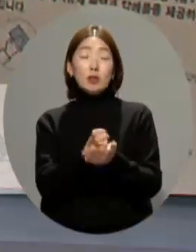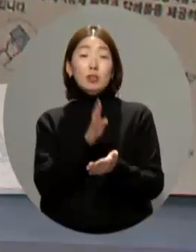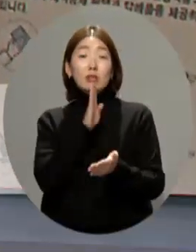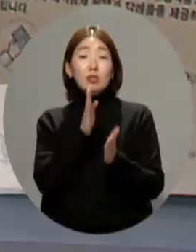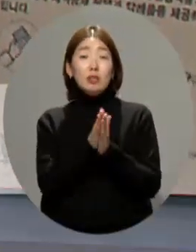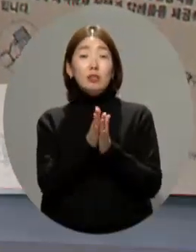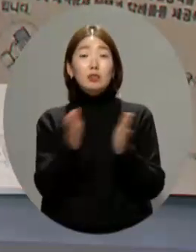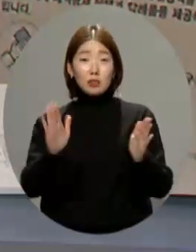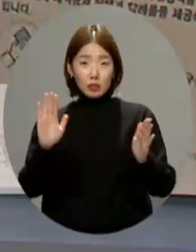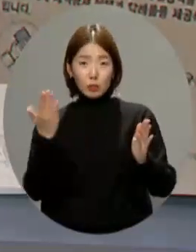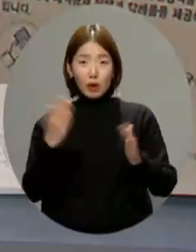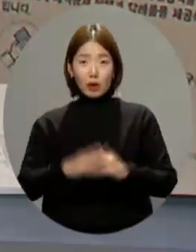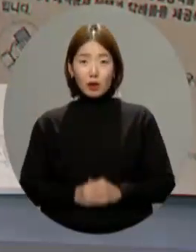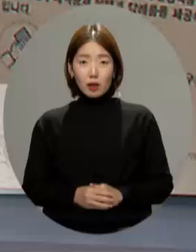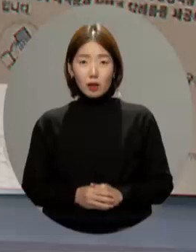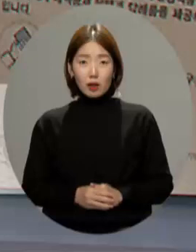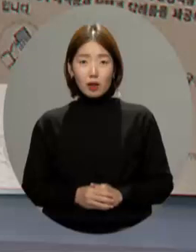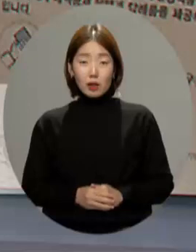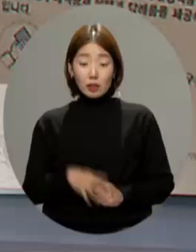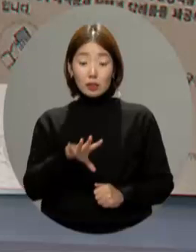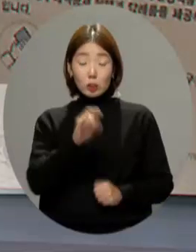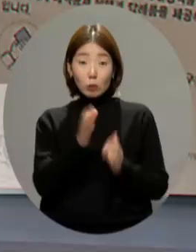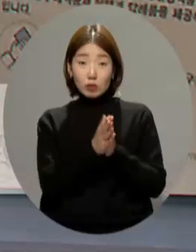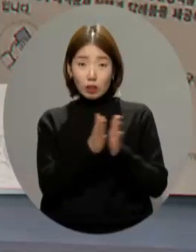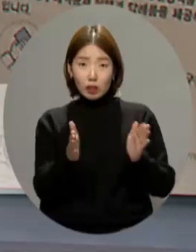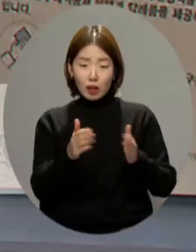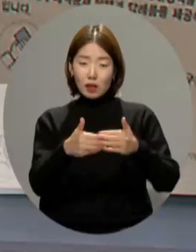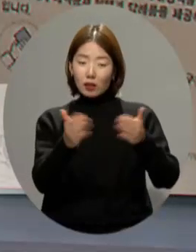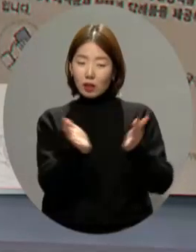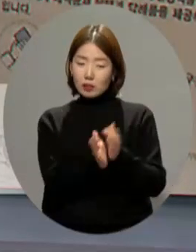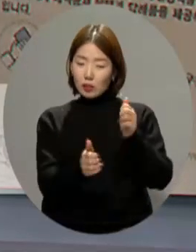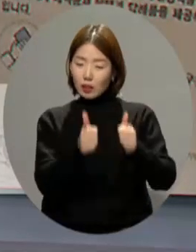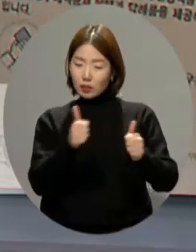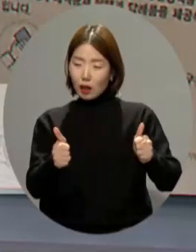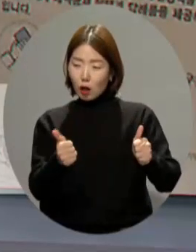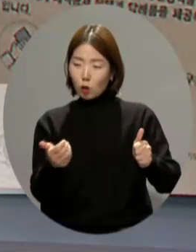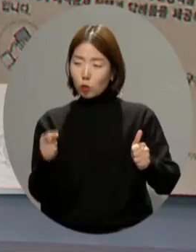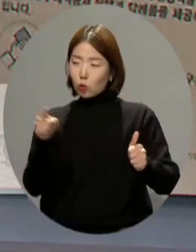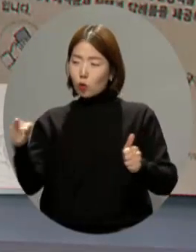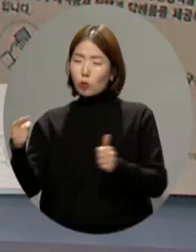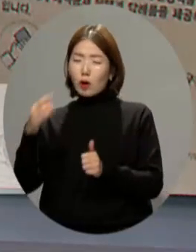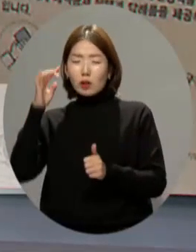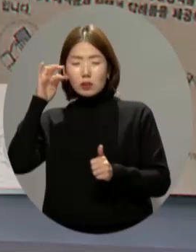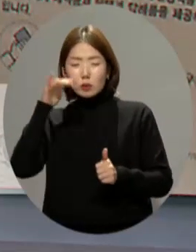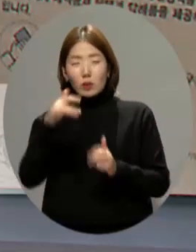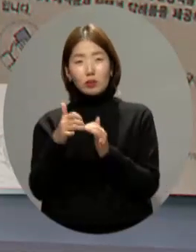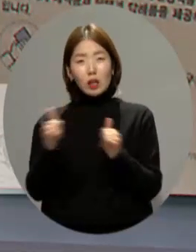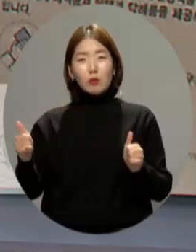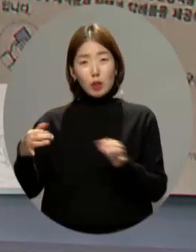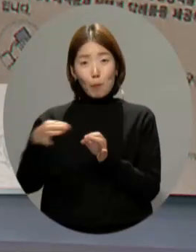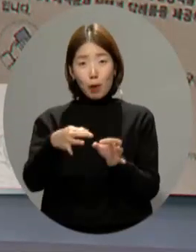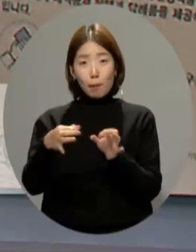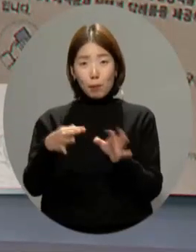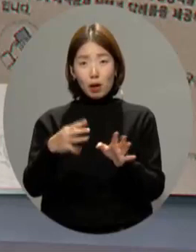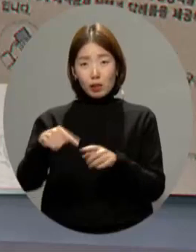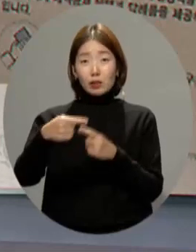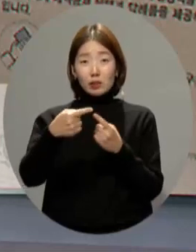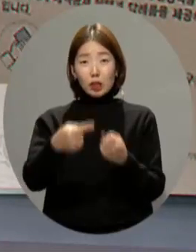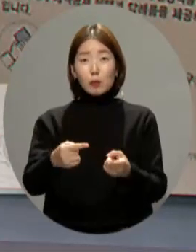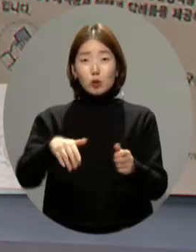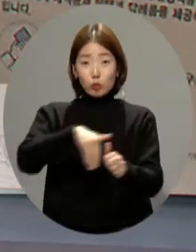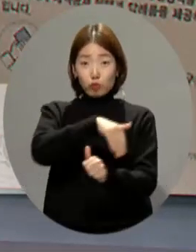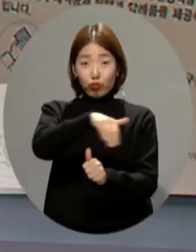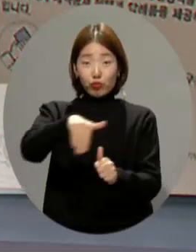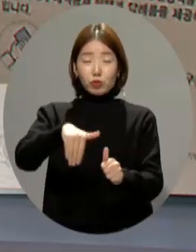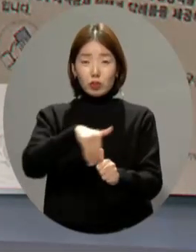본격적인 운영에 들어갔습니다. 초반이지만 단체장과 열혈 출향민을 중심으로 기부 행렬이 이어지면서 기부에 동참하는